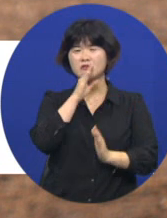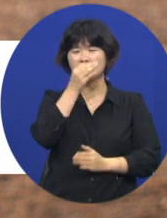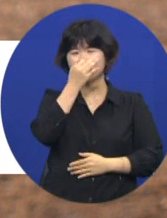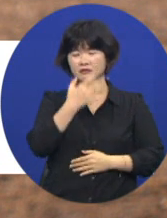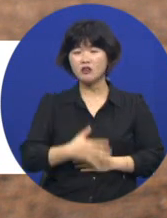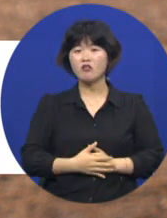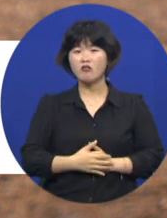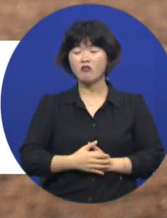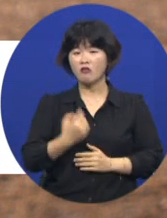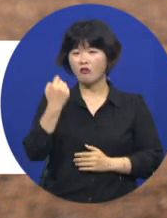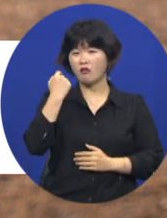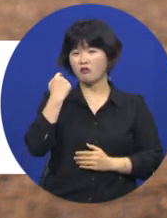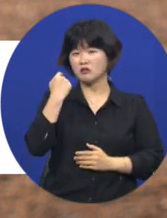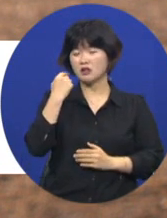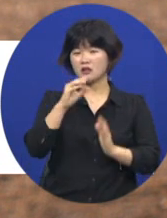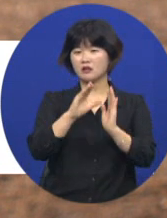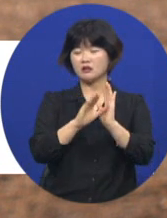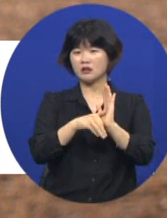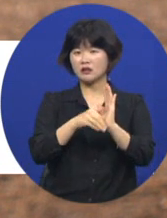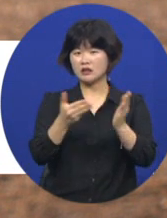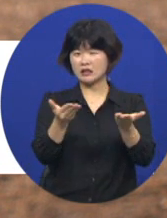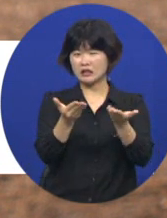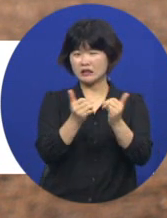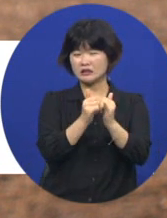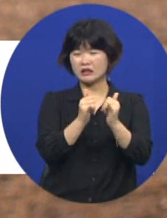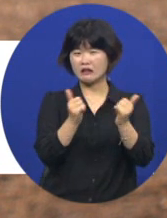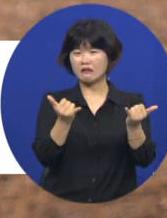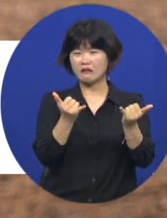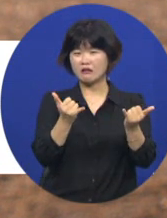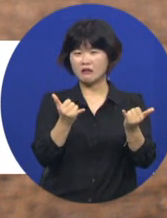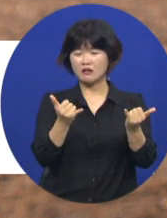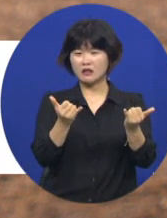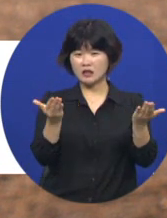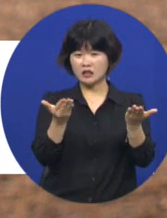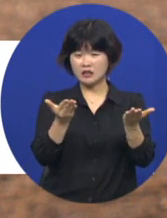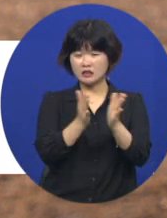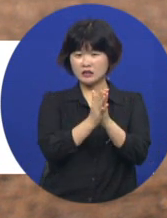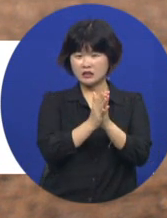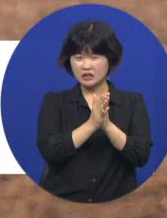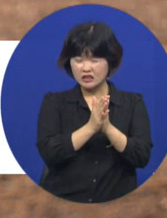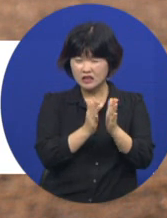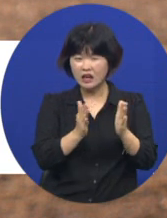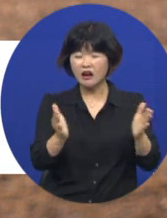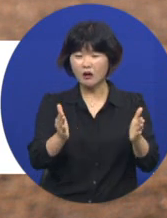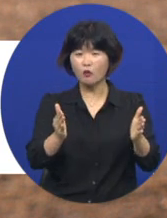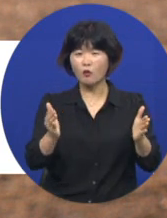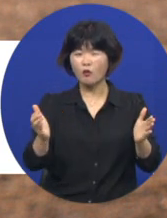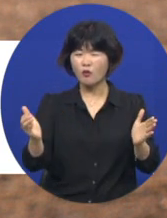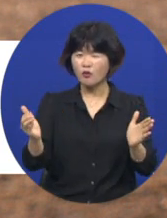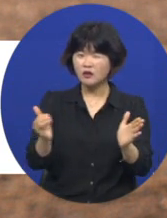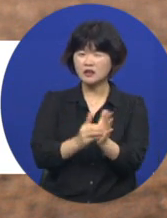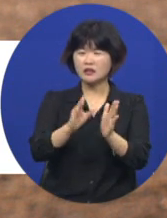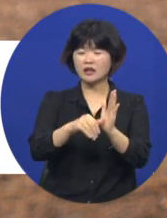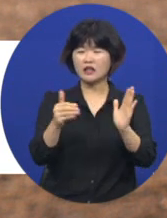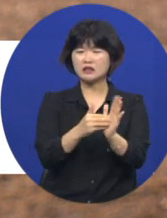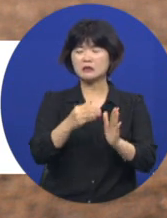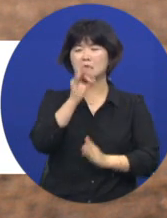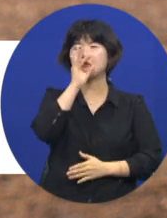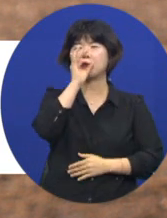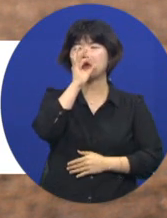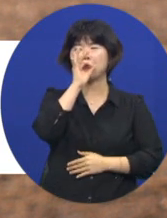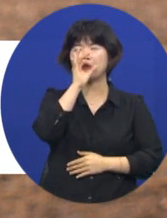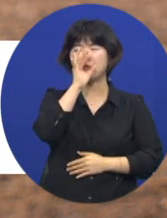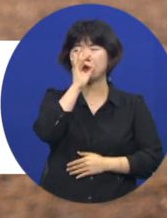힘들고요. 어제 같은 경우는 작업자가 출근을 해서 작업을 못하겠다고 그렇게